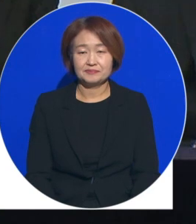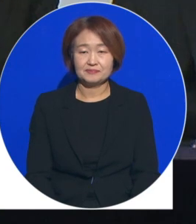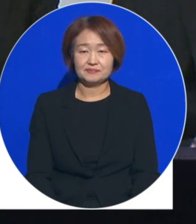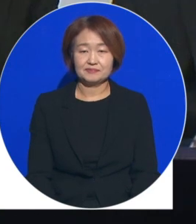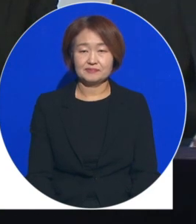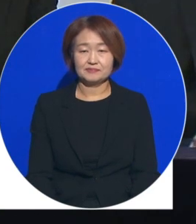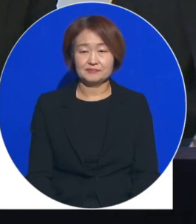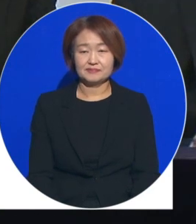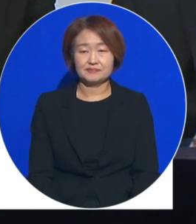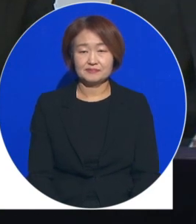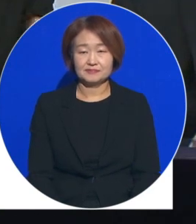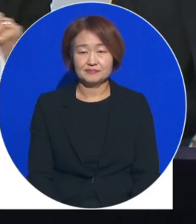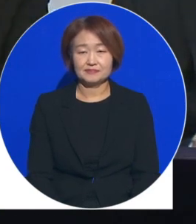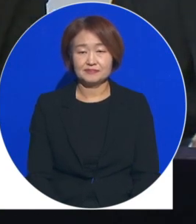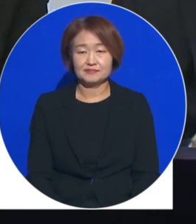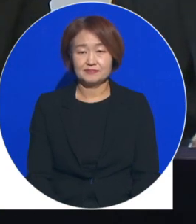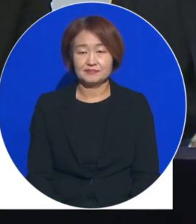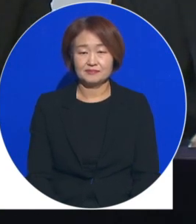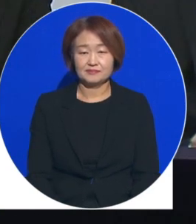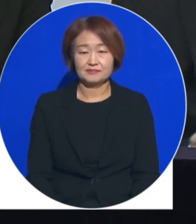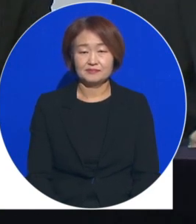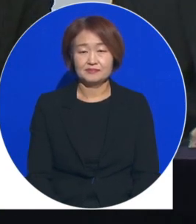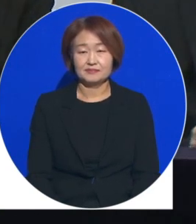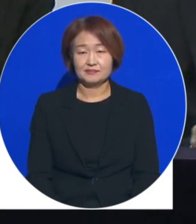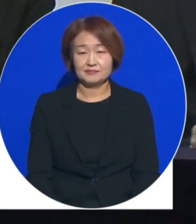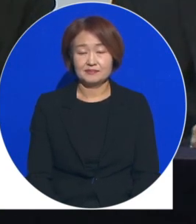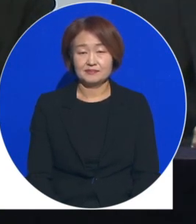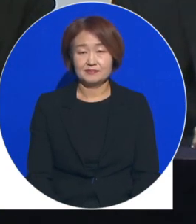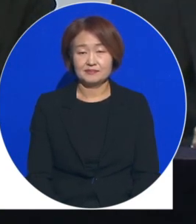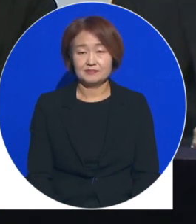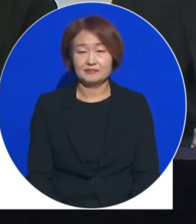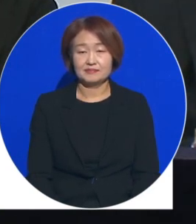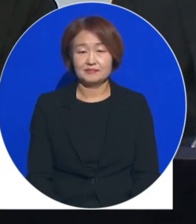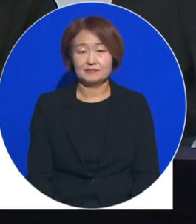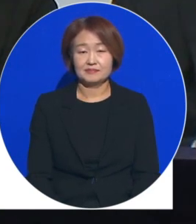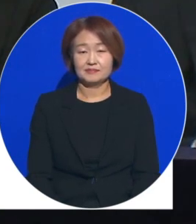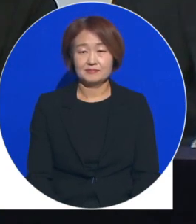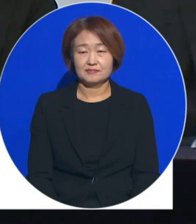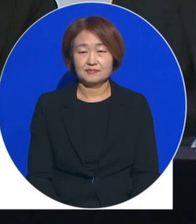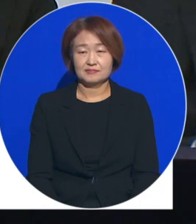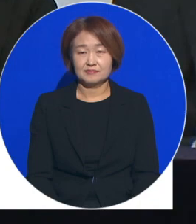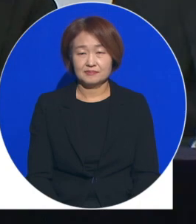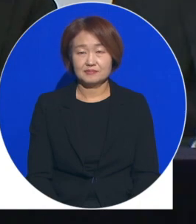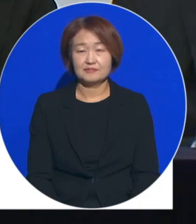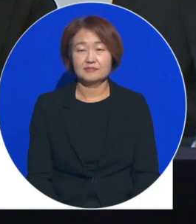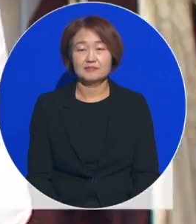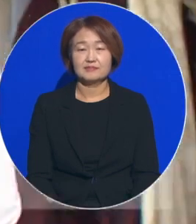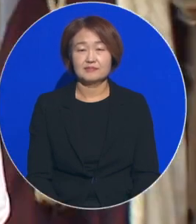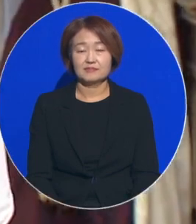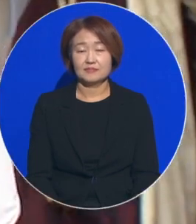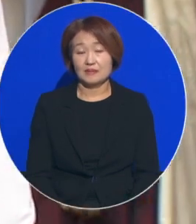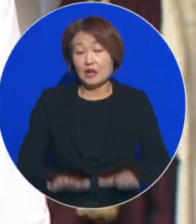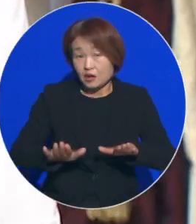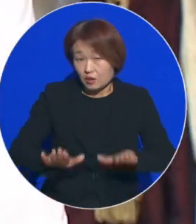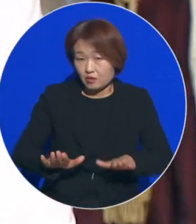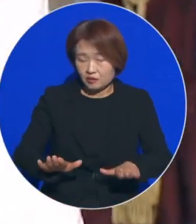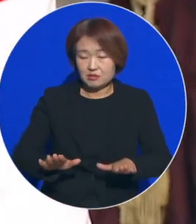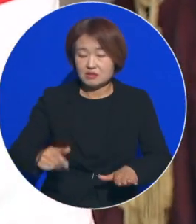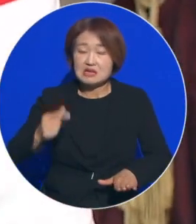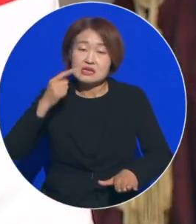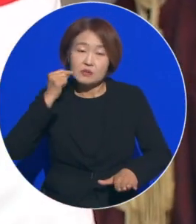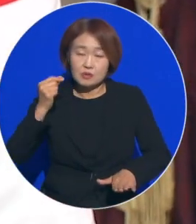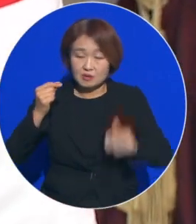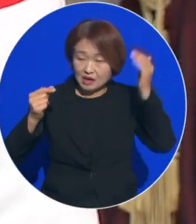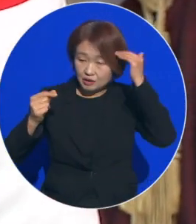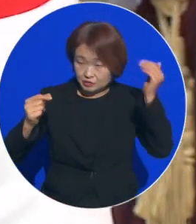공 일본 현 직접 확인하는 것은 이번 한국 사대가 최초이자 유일합니다 올해 양국 정상이 만난